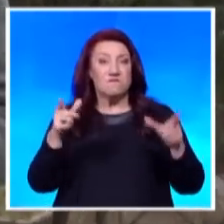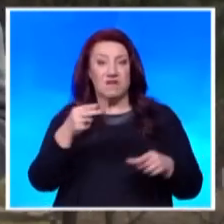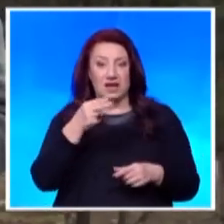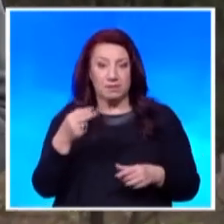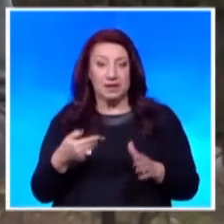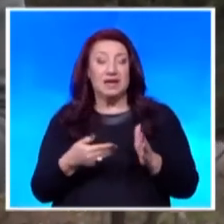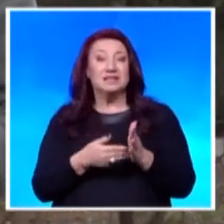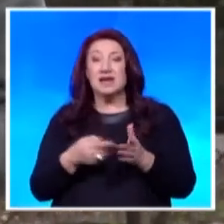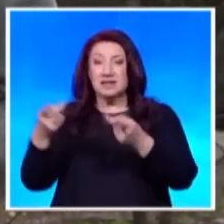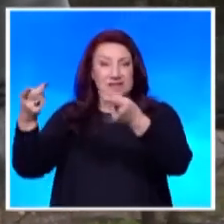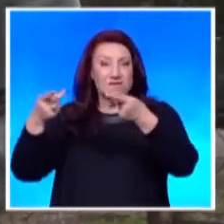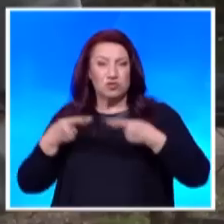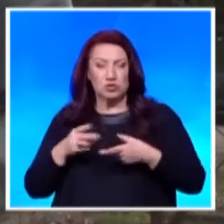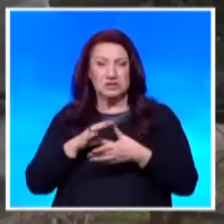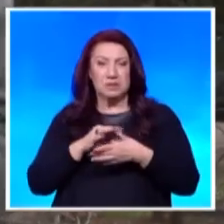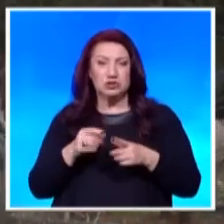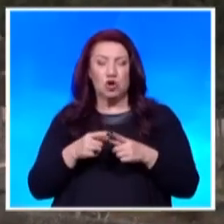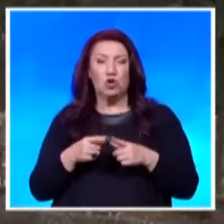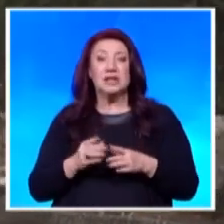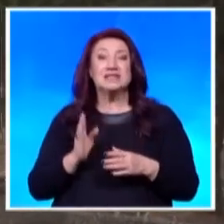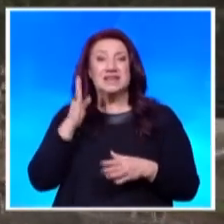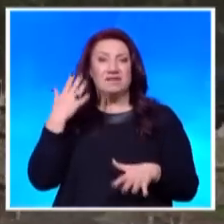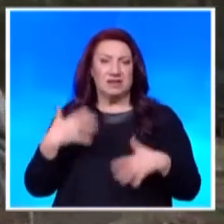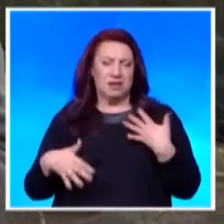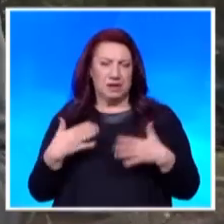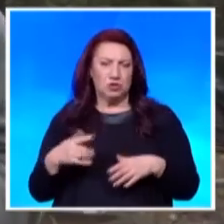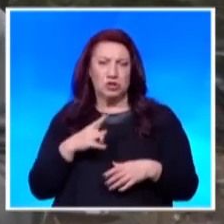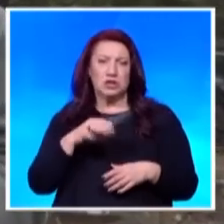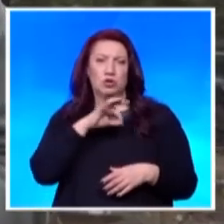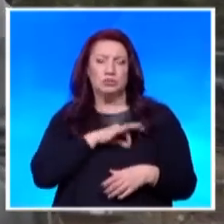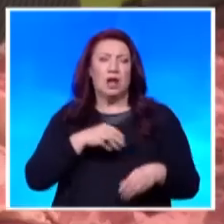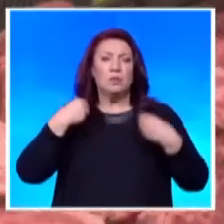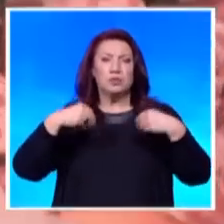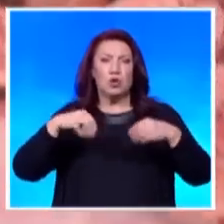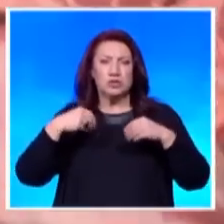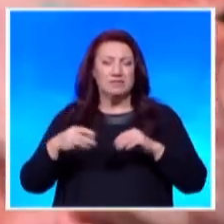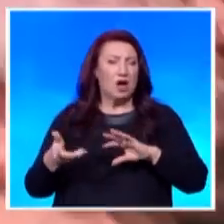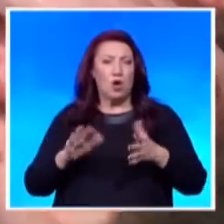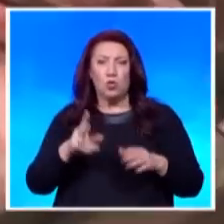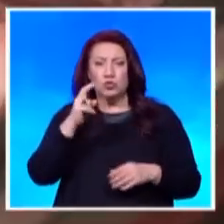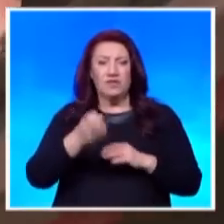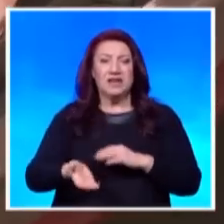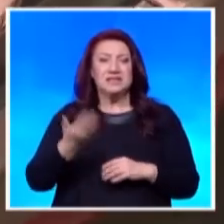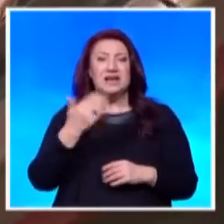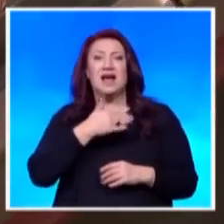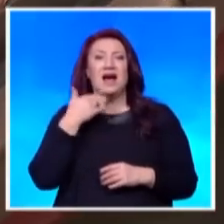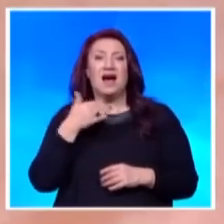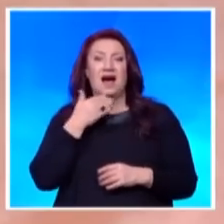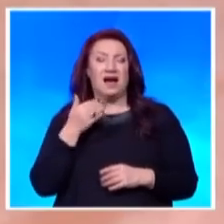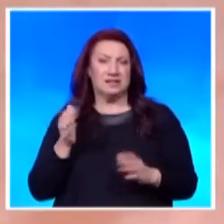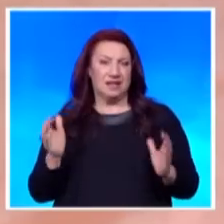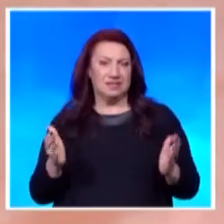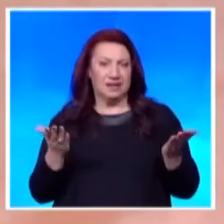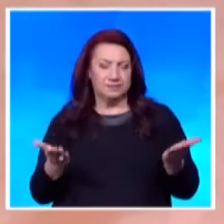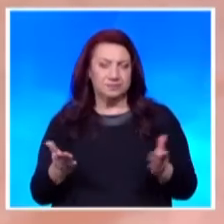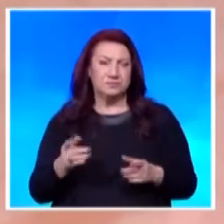от Северна Македония, у нас са останали нереализирани около 20 000 ягнета. Представителите на сектора сигнализират още, че